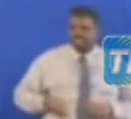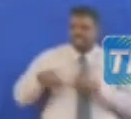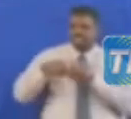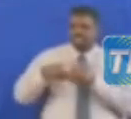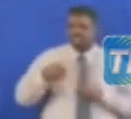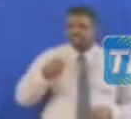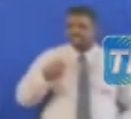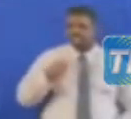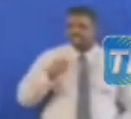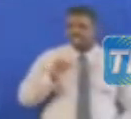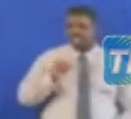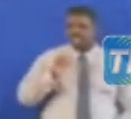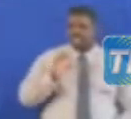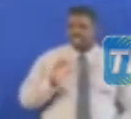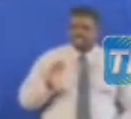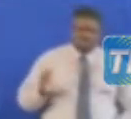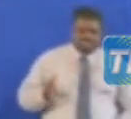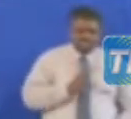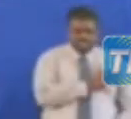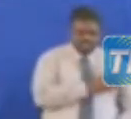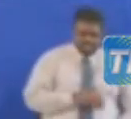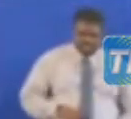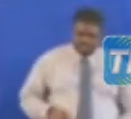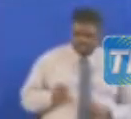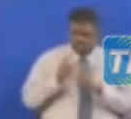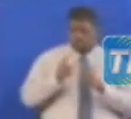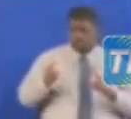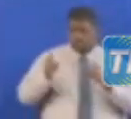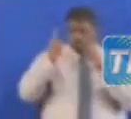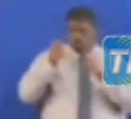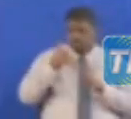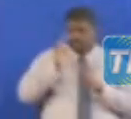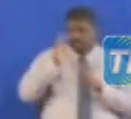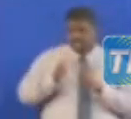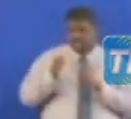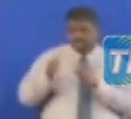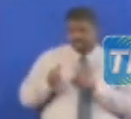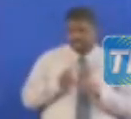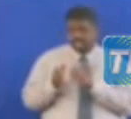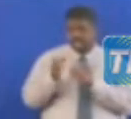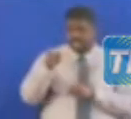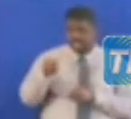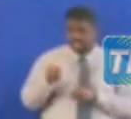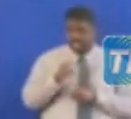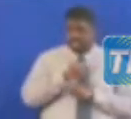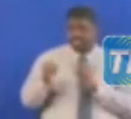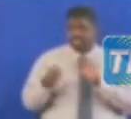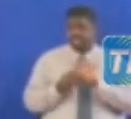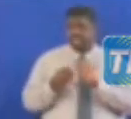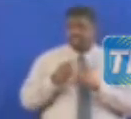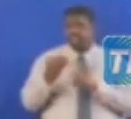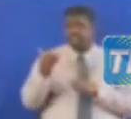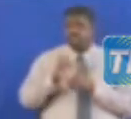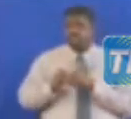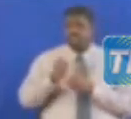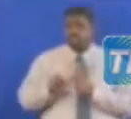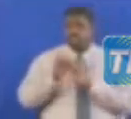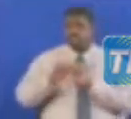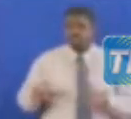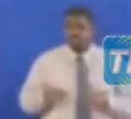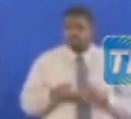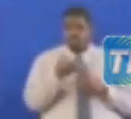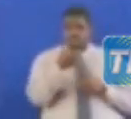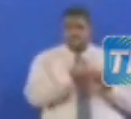TSC. Kwa upande wa chuo cha serikali za mitaa Hombolo, tutadahili wanafunzi wapya 9500 kuanzia ngazi